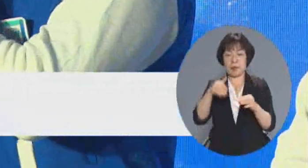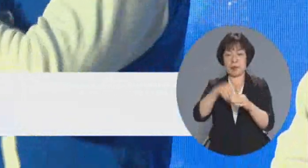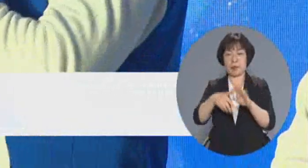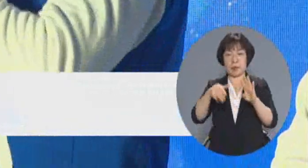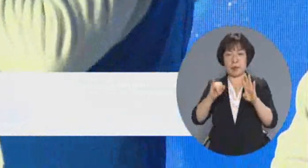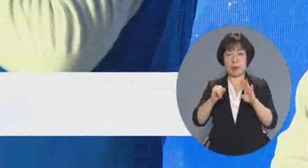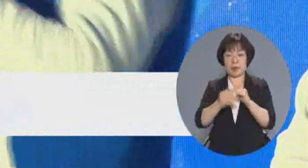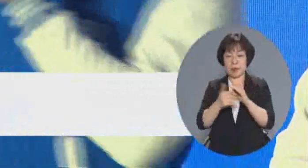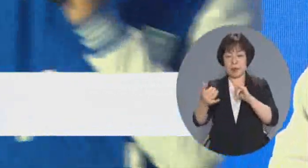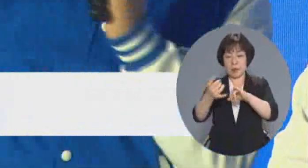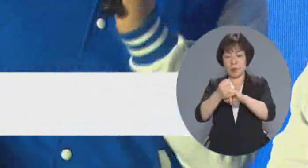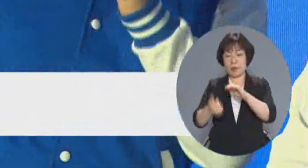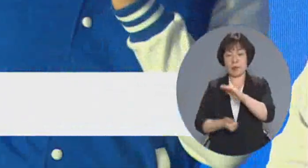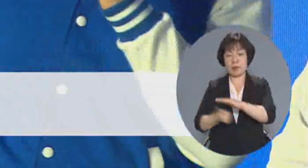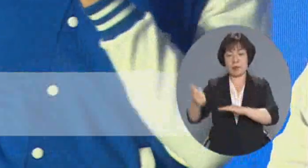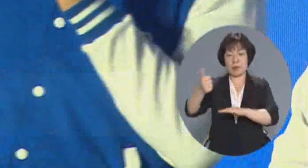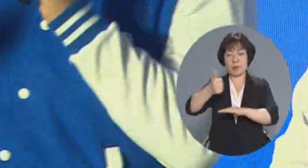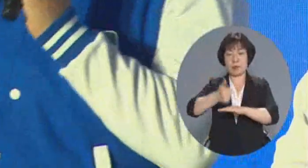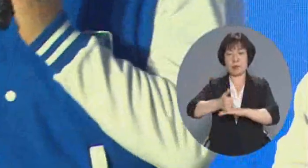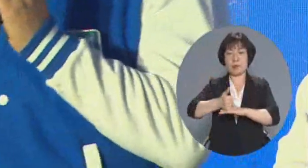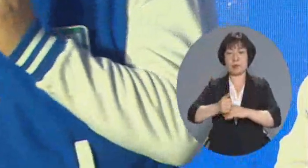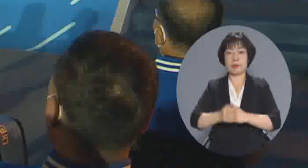반드시 이뤄내겠습니다.